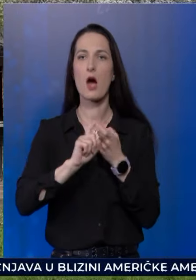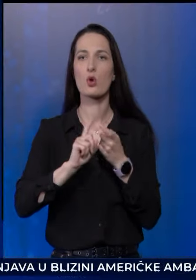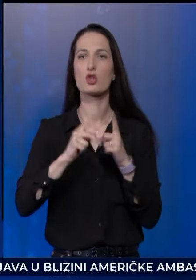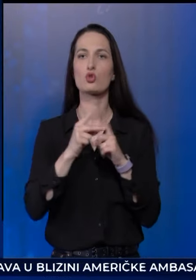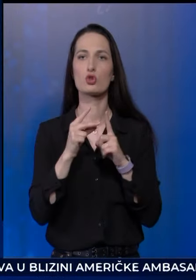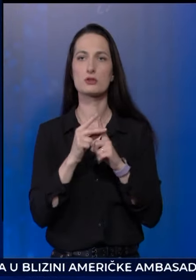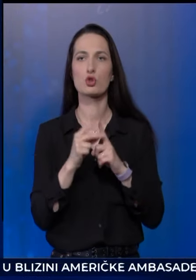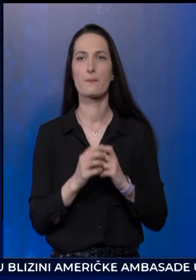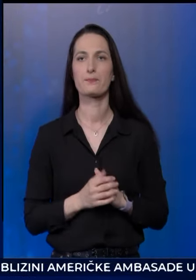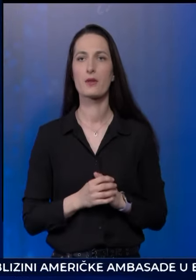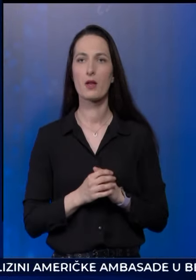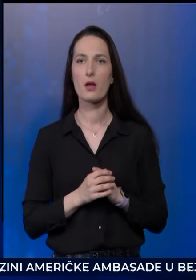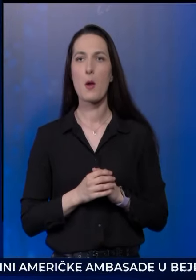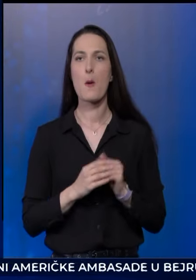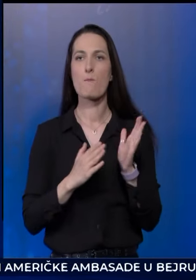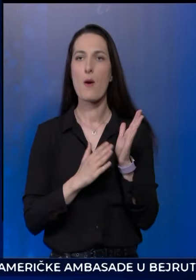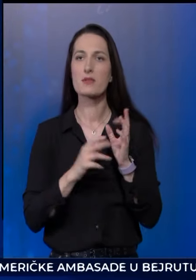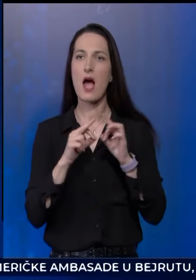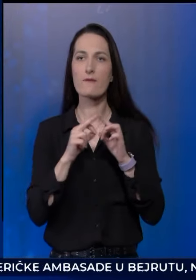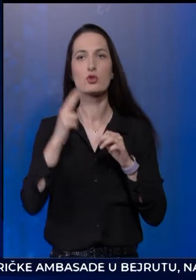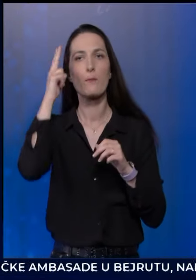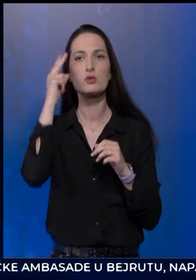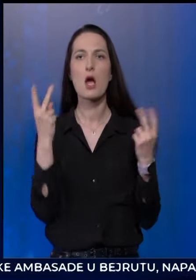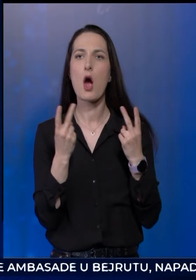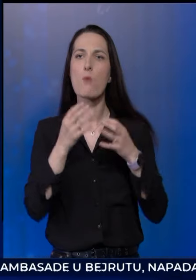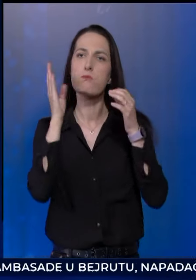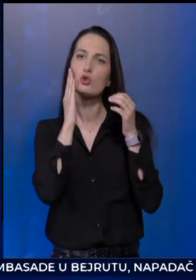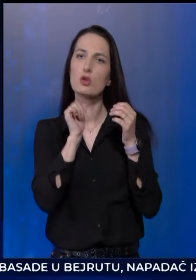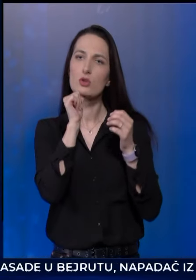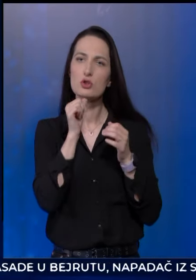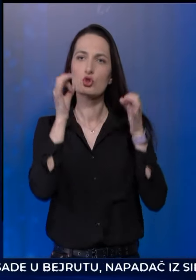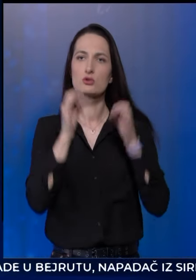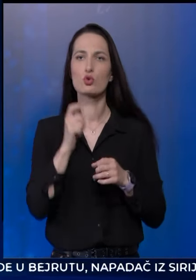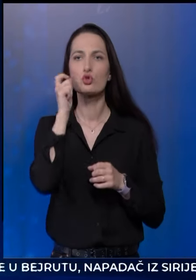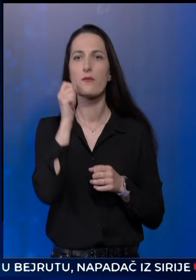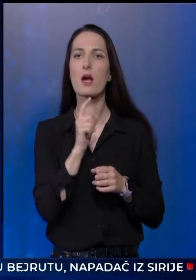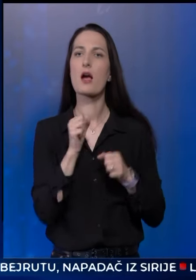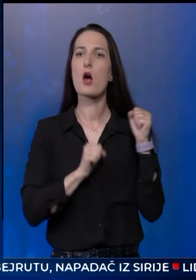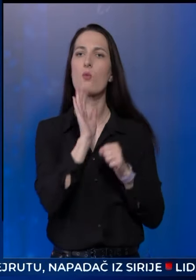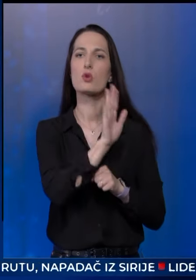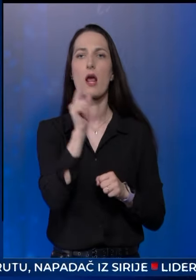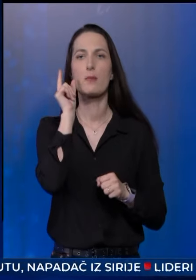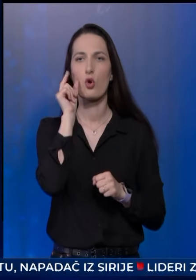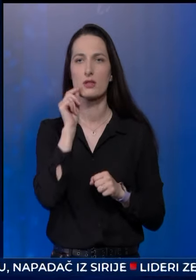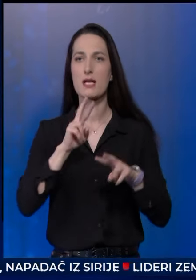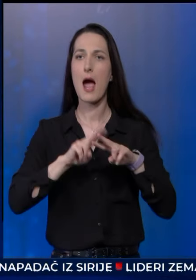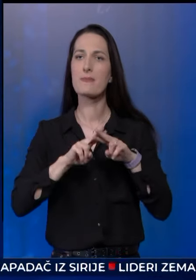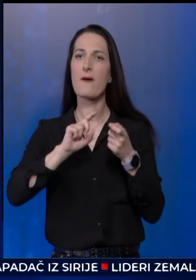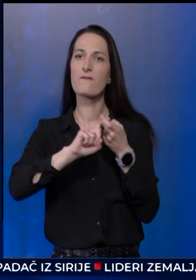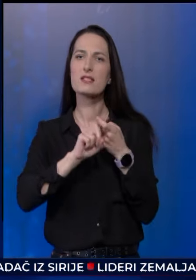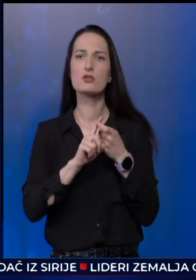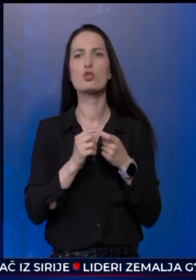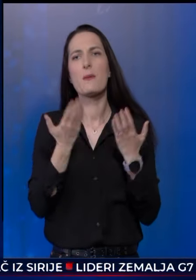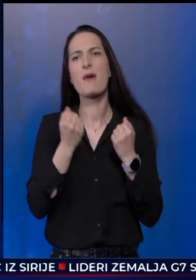Đozića. Muhameda Avdića poznajem kao poštenog i časnog čovjeka, kakav mu je bio i rahmetli otac. Hamdija Fejzić je pak